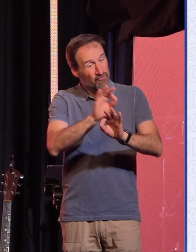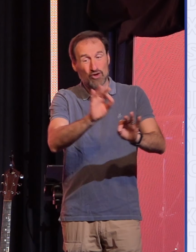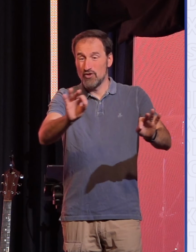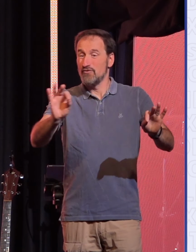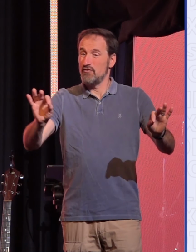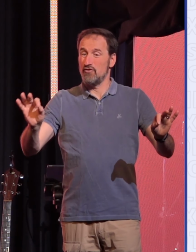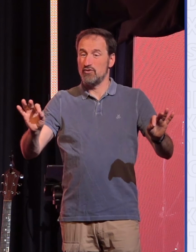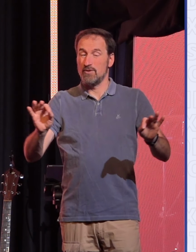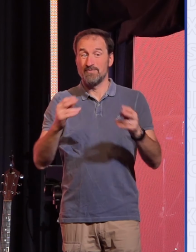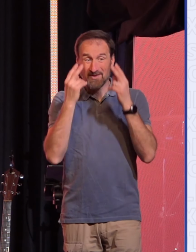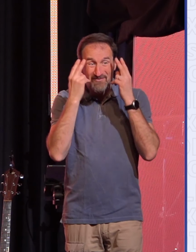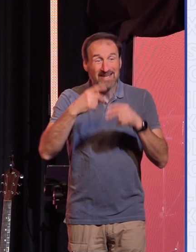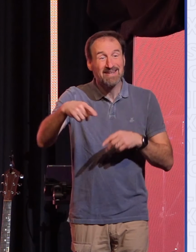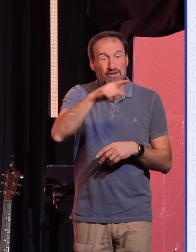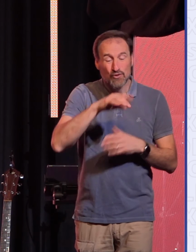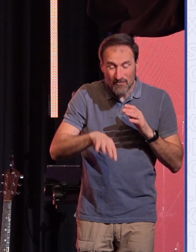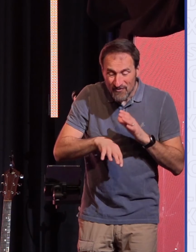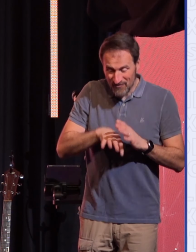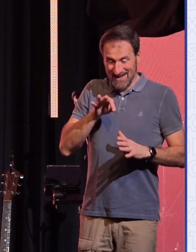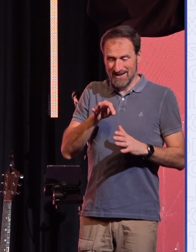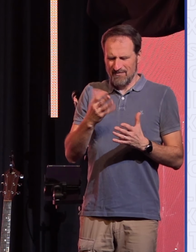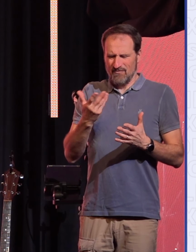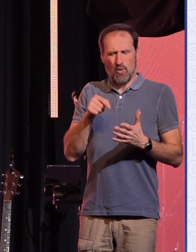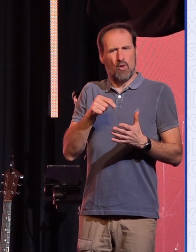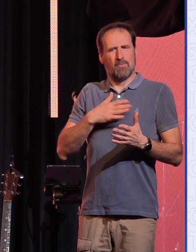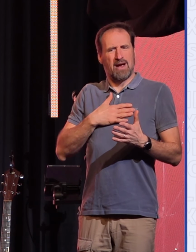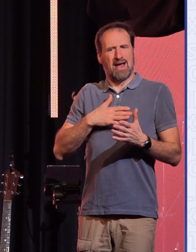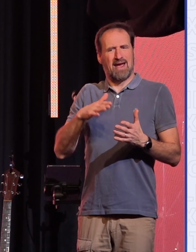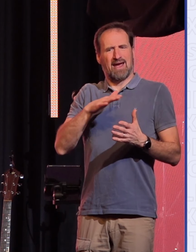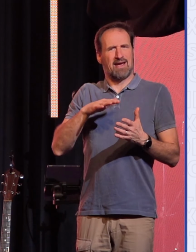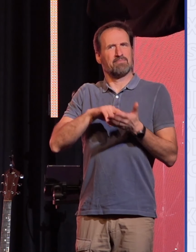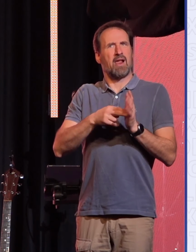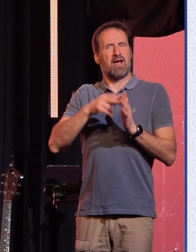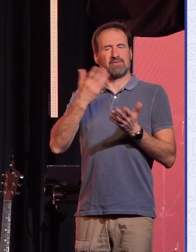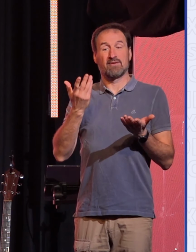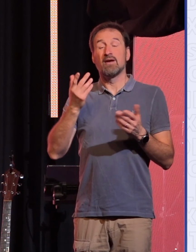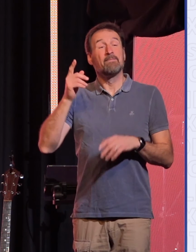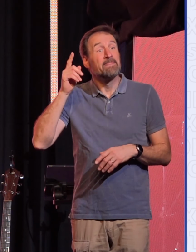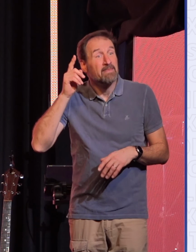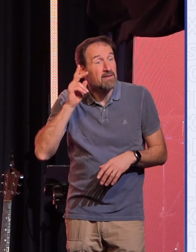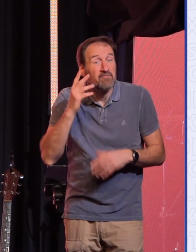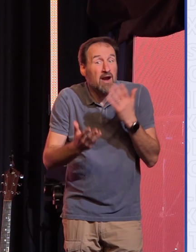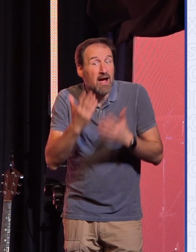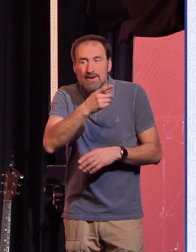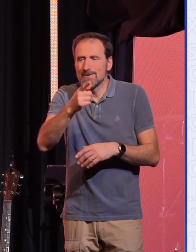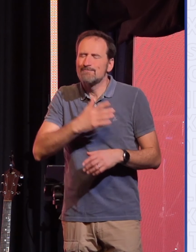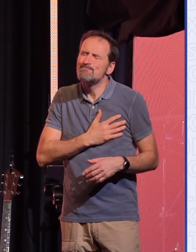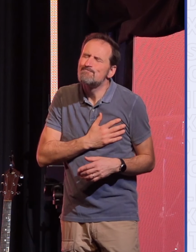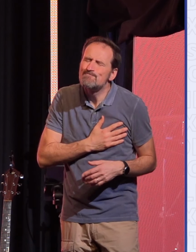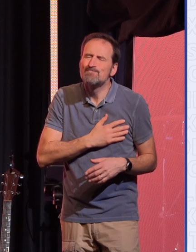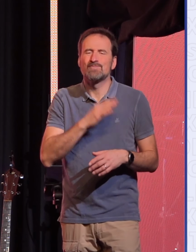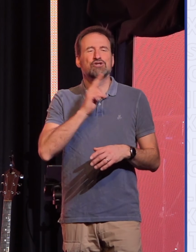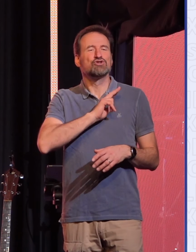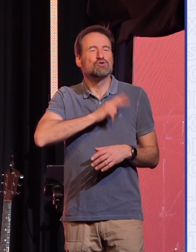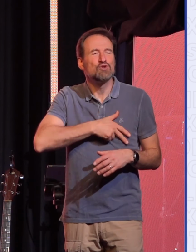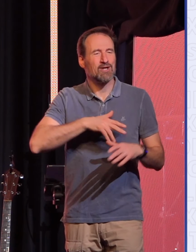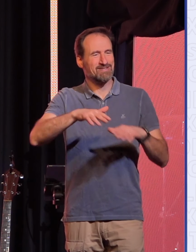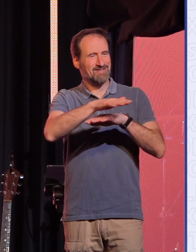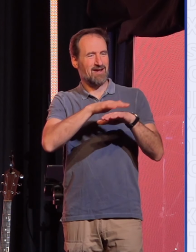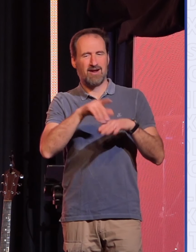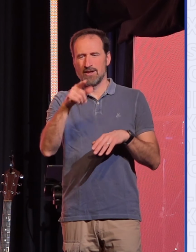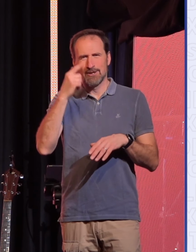Vielleicht hast du es total am Herzen, im sozialen Bereich zu arbeiten. Hast Kinder, Jugendliche auf dem Herzen, hast